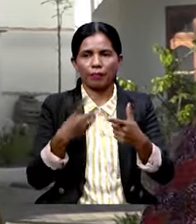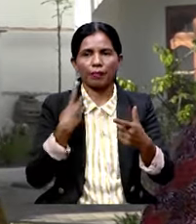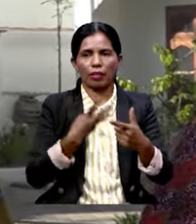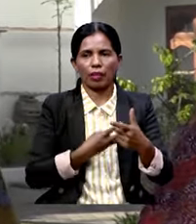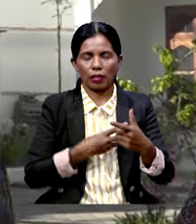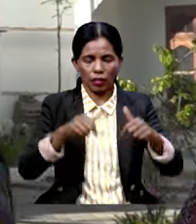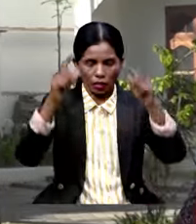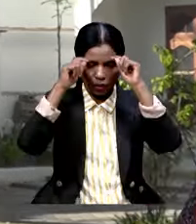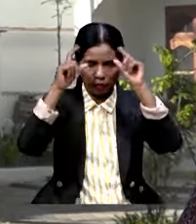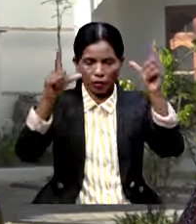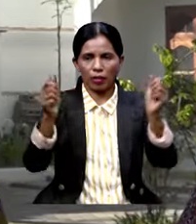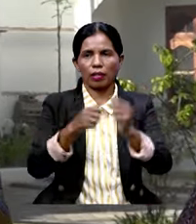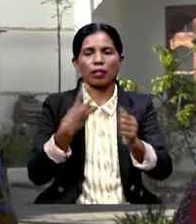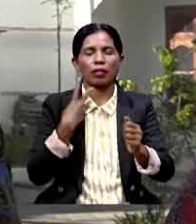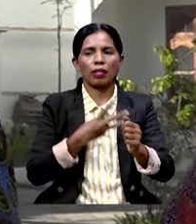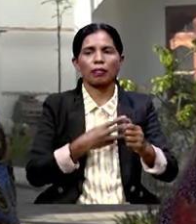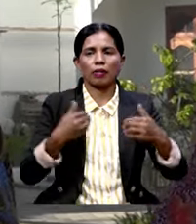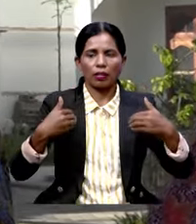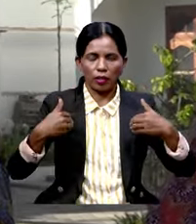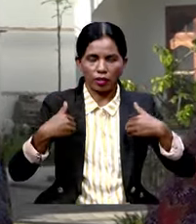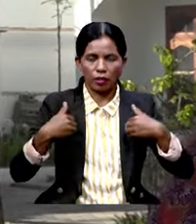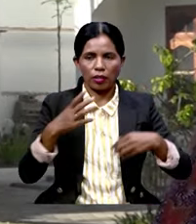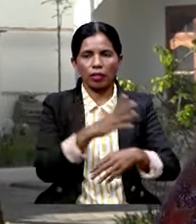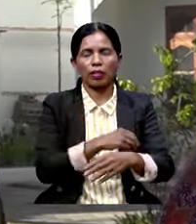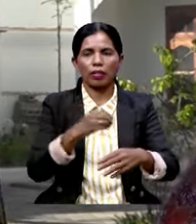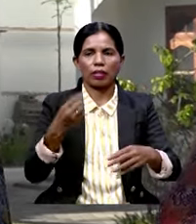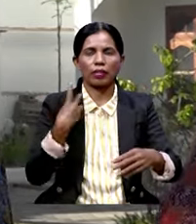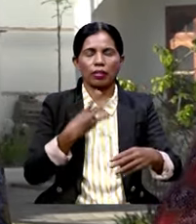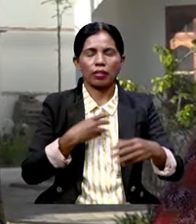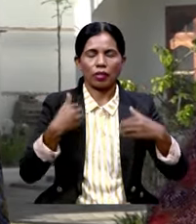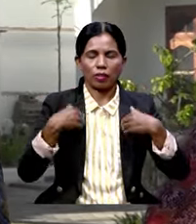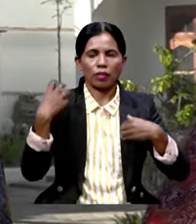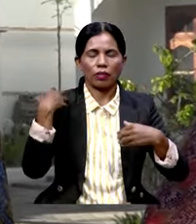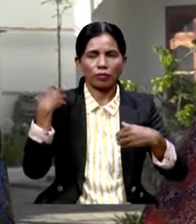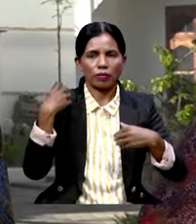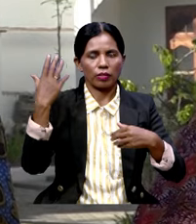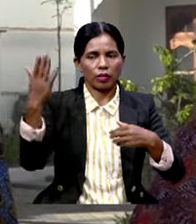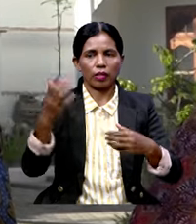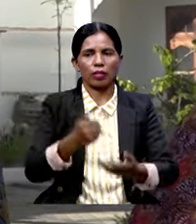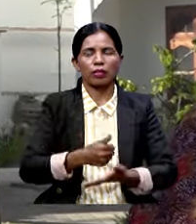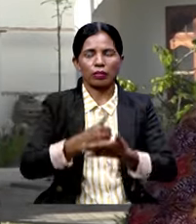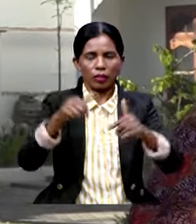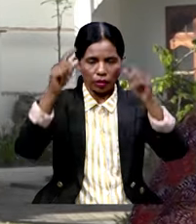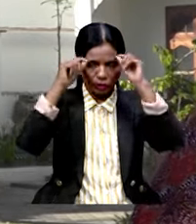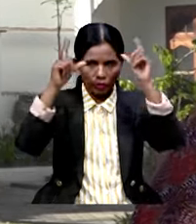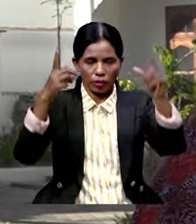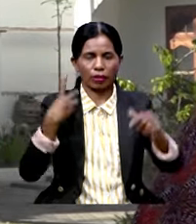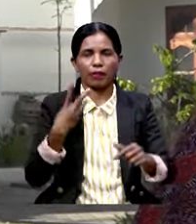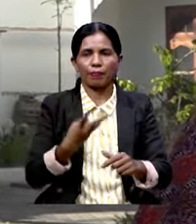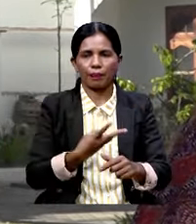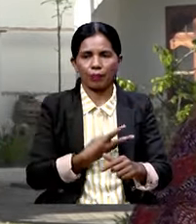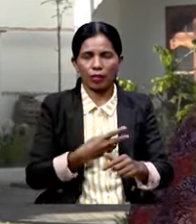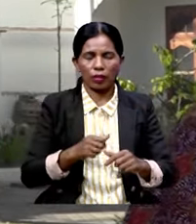pihak Timor resteste kami kebetulan ada kantor perwakilan di sana kita punya kantor di sana yang disiapkan pemerintah Timor resteste nah ini kita